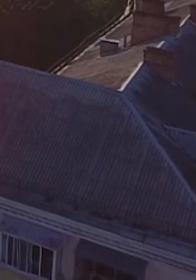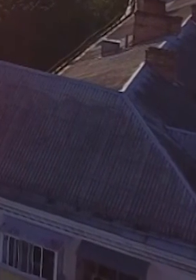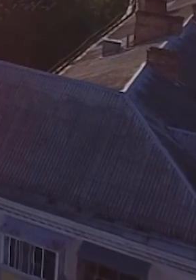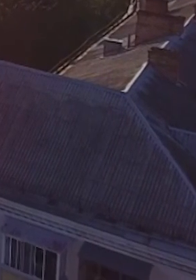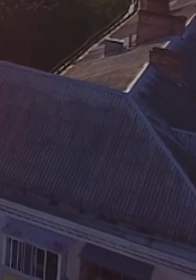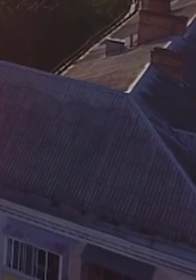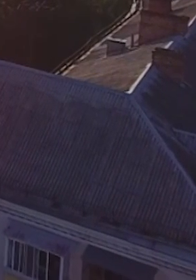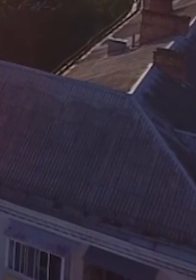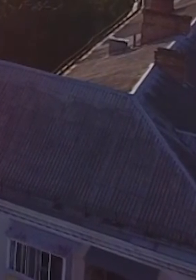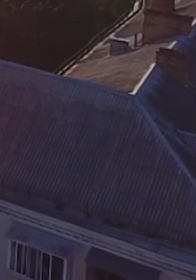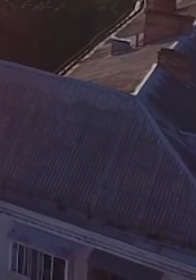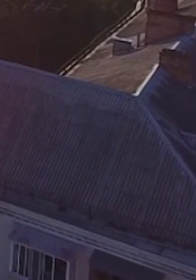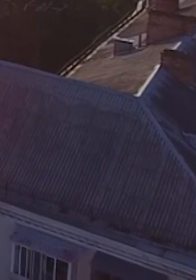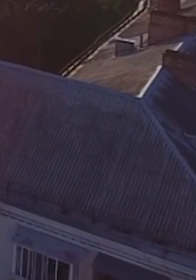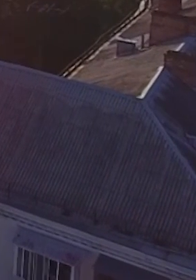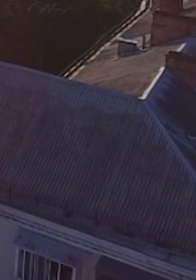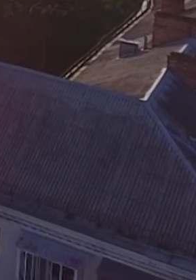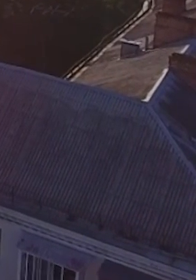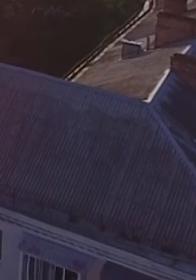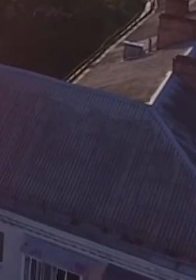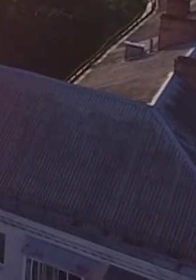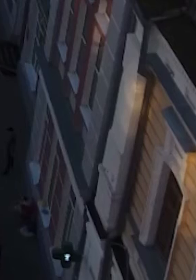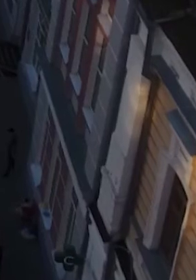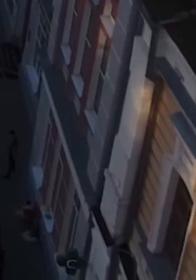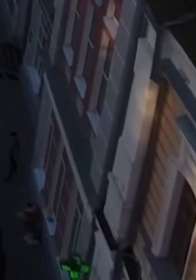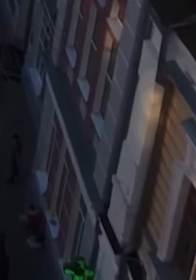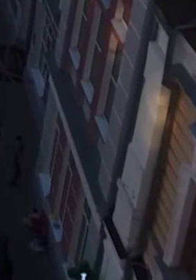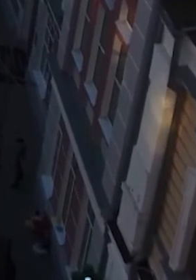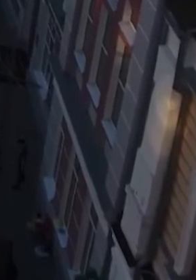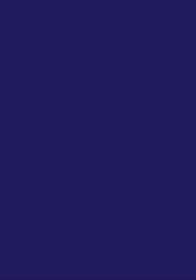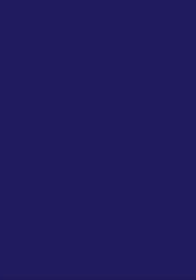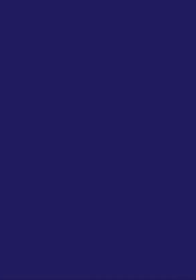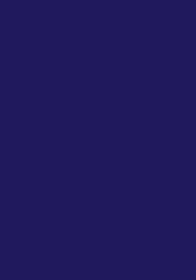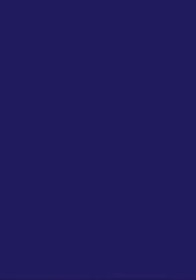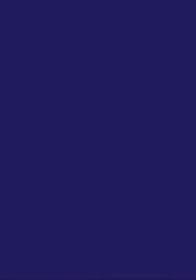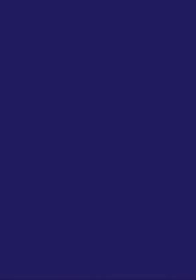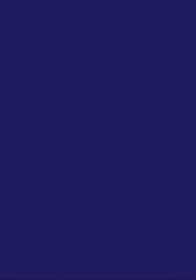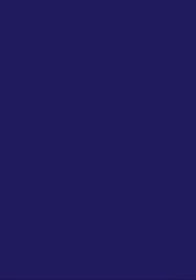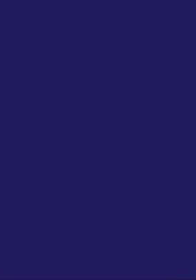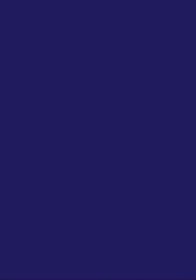«плюс». У Житомирі вночі очікується від 20 градусів вище нуля, вдень до 30 градусів тепла.